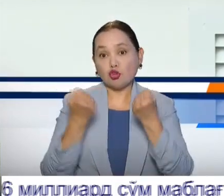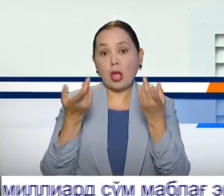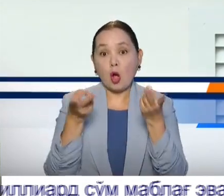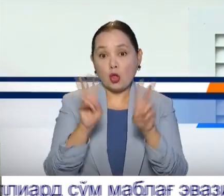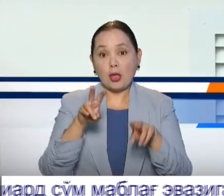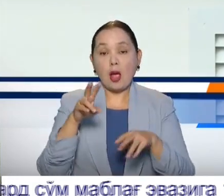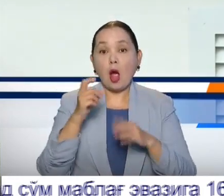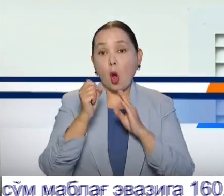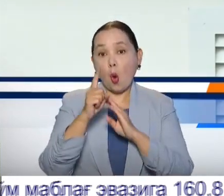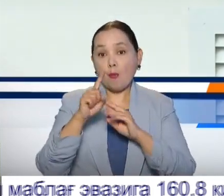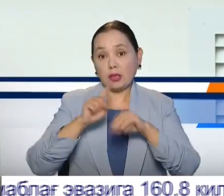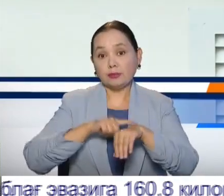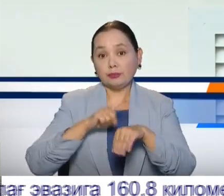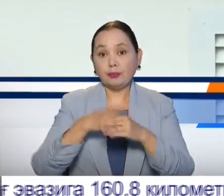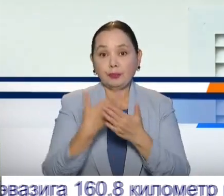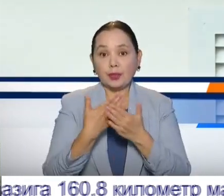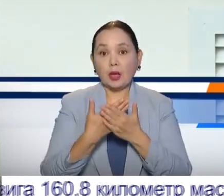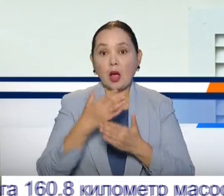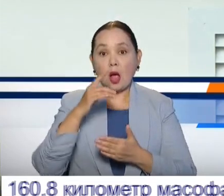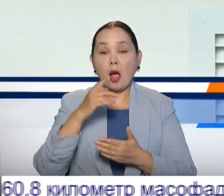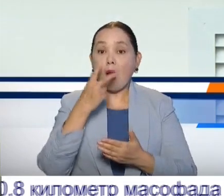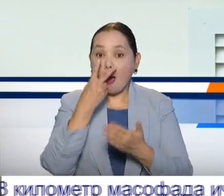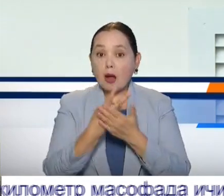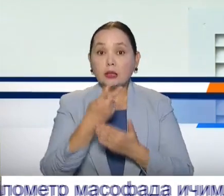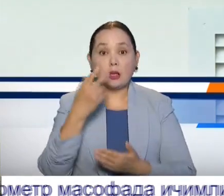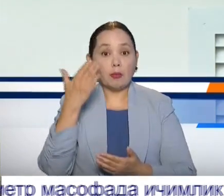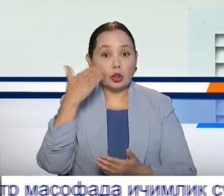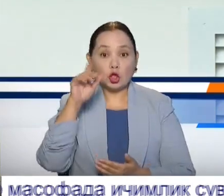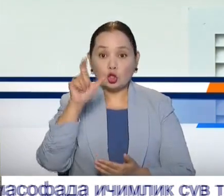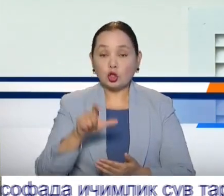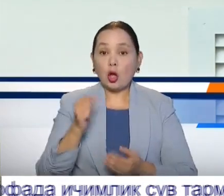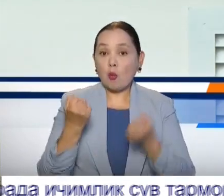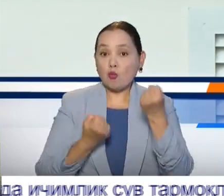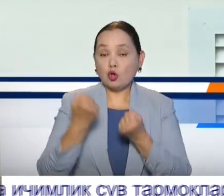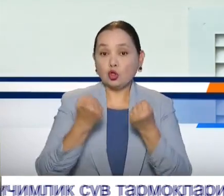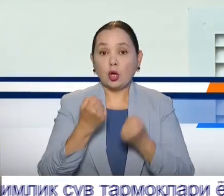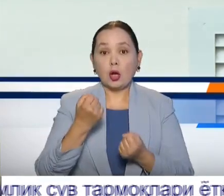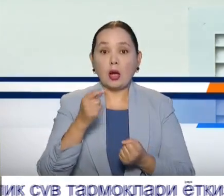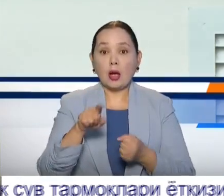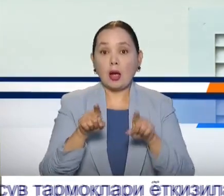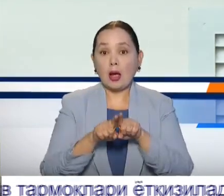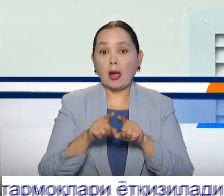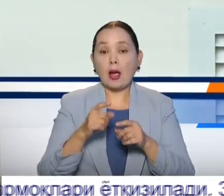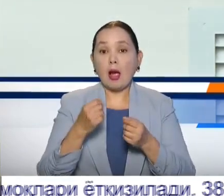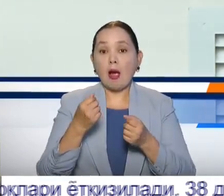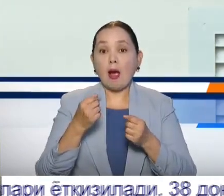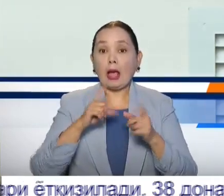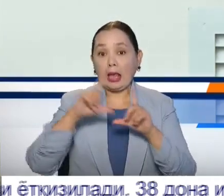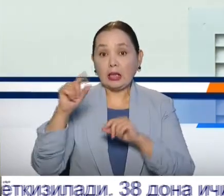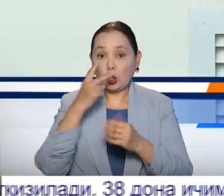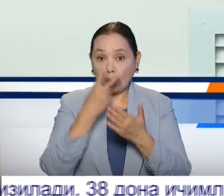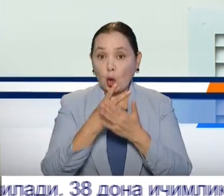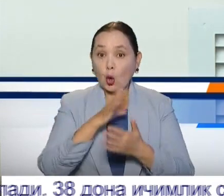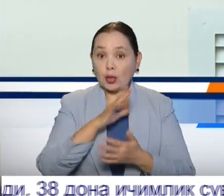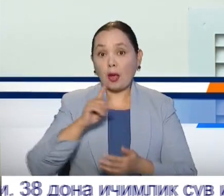soat 11 laga yaqin oynaniga qarasam, bir notanish shaxs mashinamni qora rusumli Gentra'ni haydab ketayotganini ko'rdim va